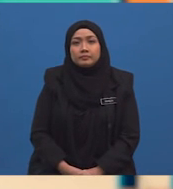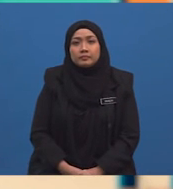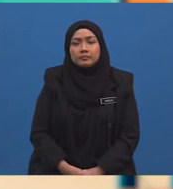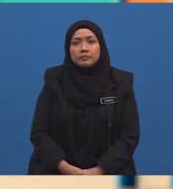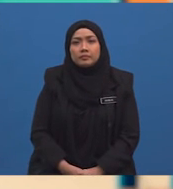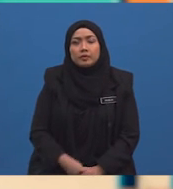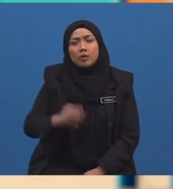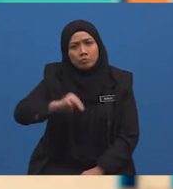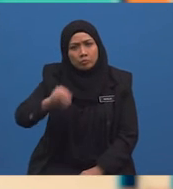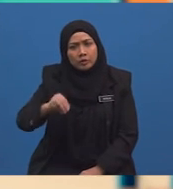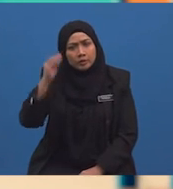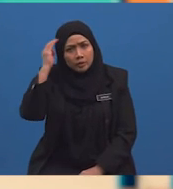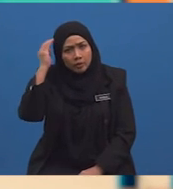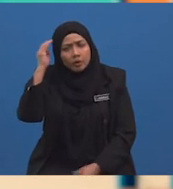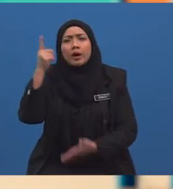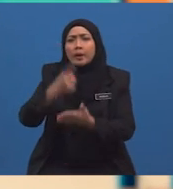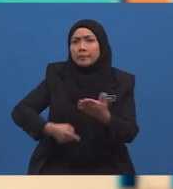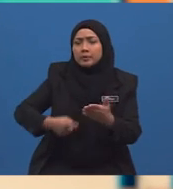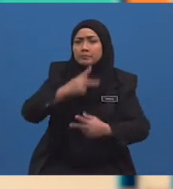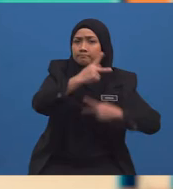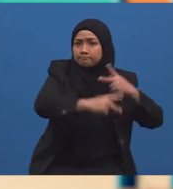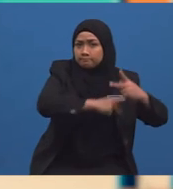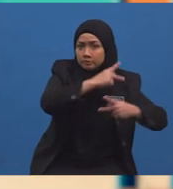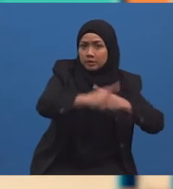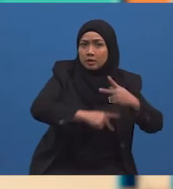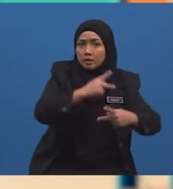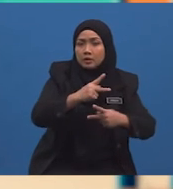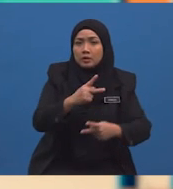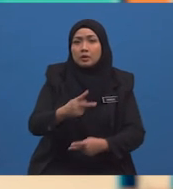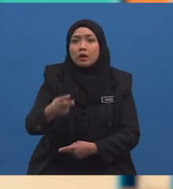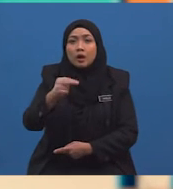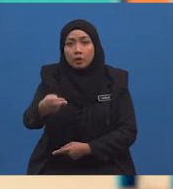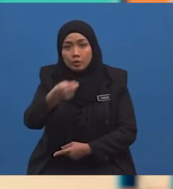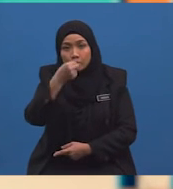Tahukah murid-murid apa itu kitar nutrien dan contoh kitar nutrien?